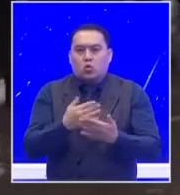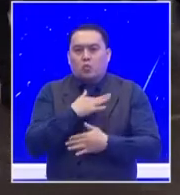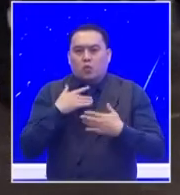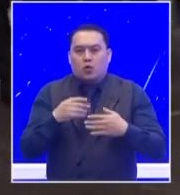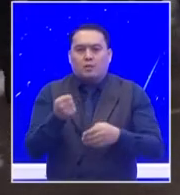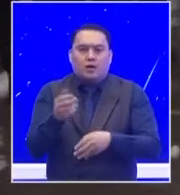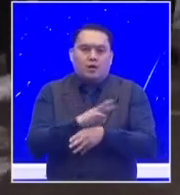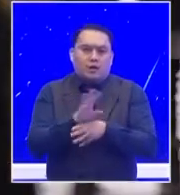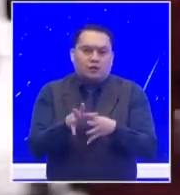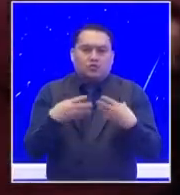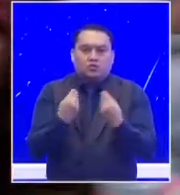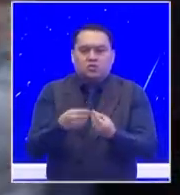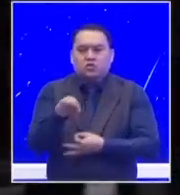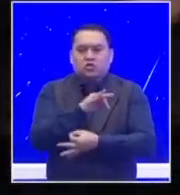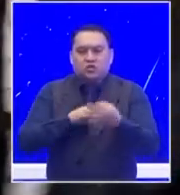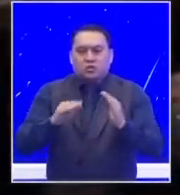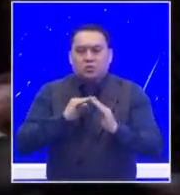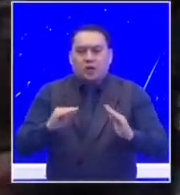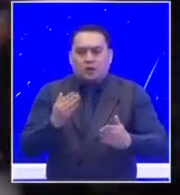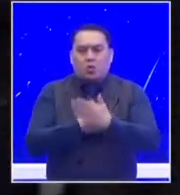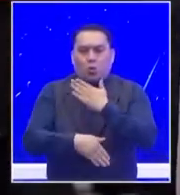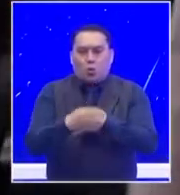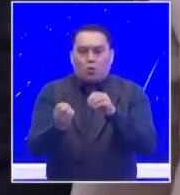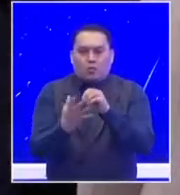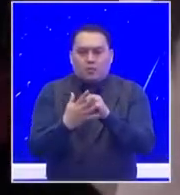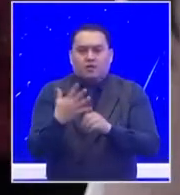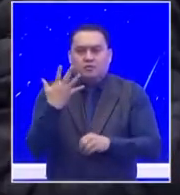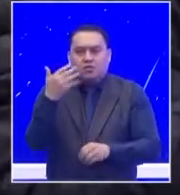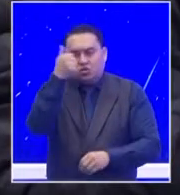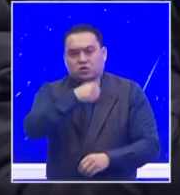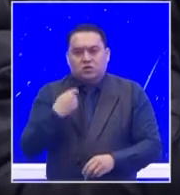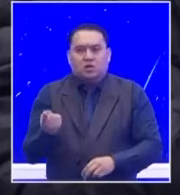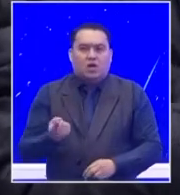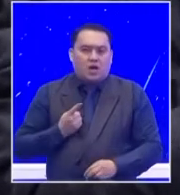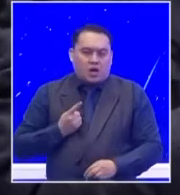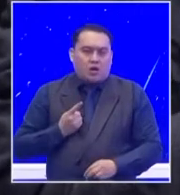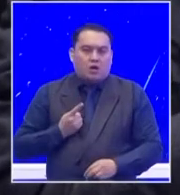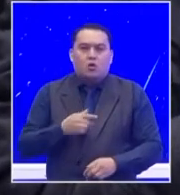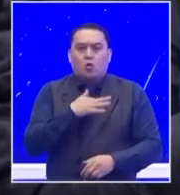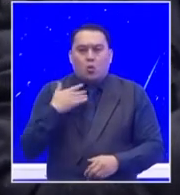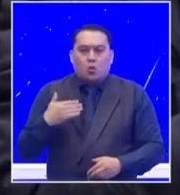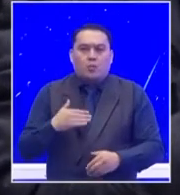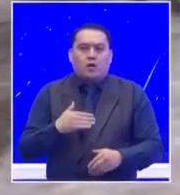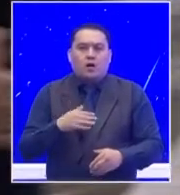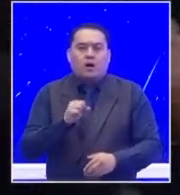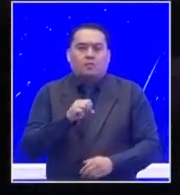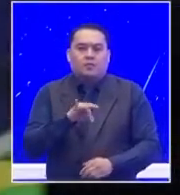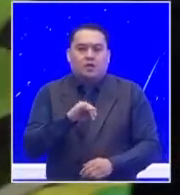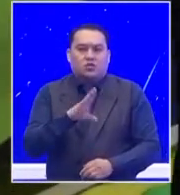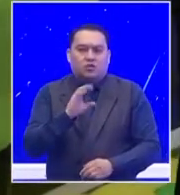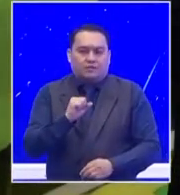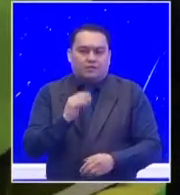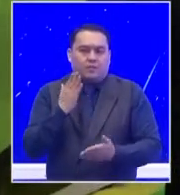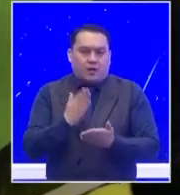аз қамтылған және жетім балалар. Алды 15, арты 5 жыл кезекте тұрған. Қатарында көппалалы Әбдірешевтер отбасы да